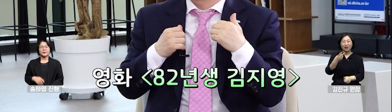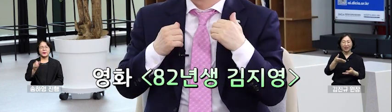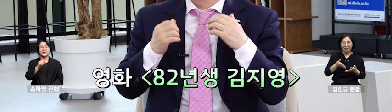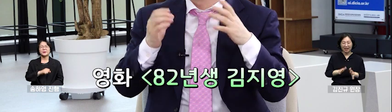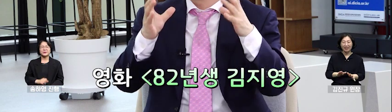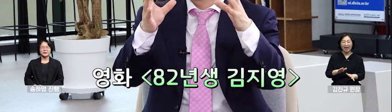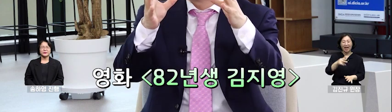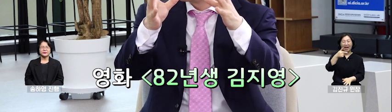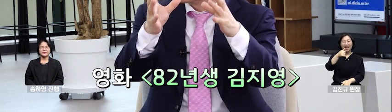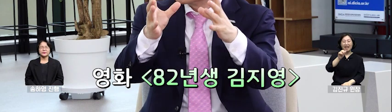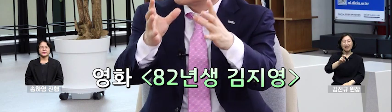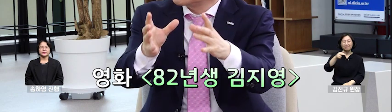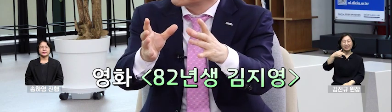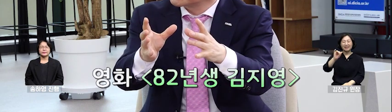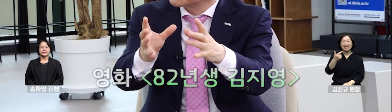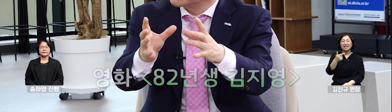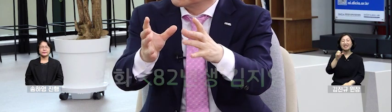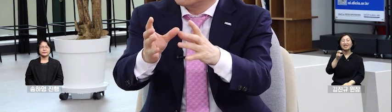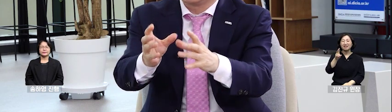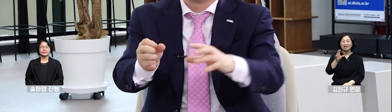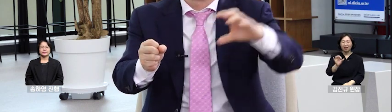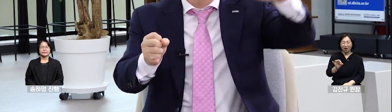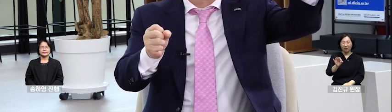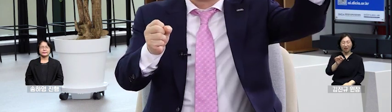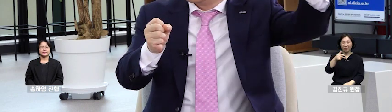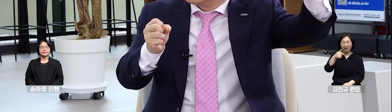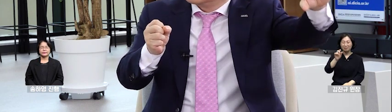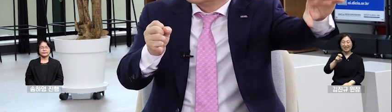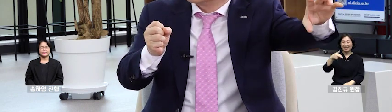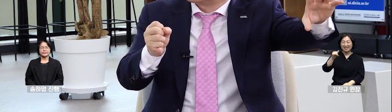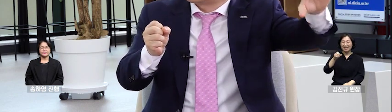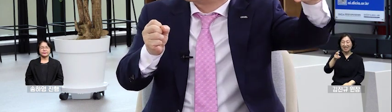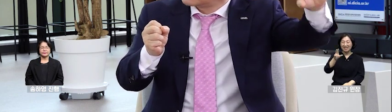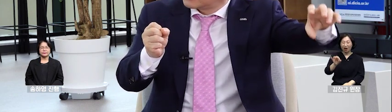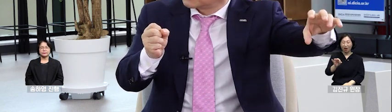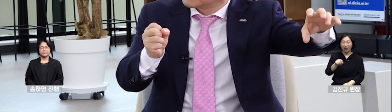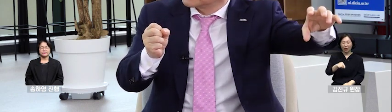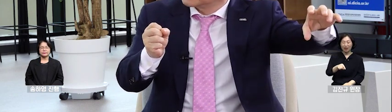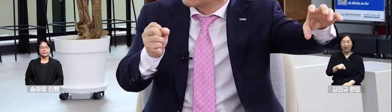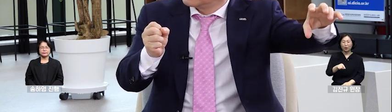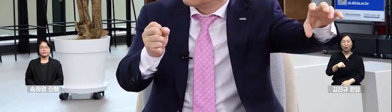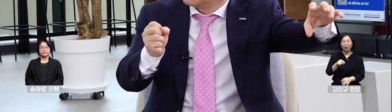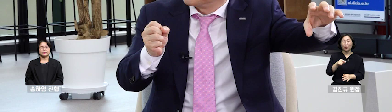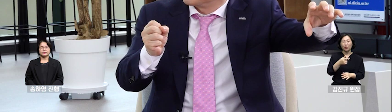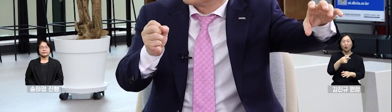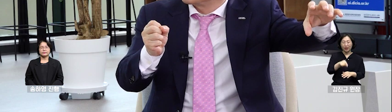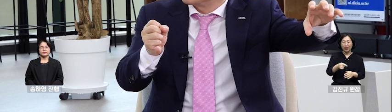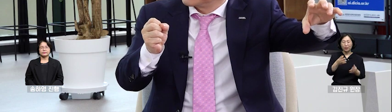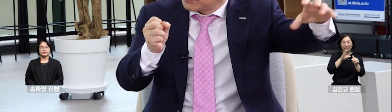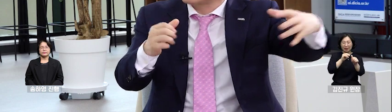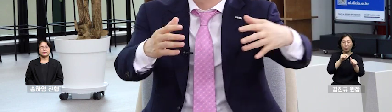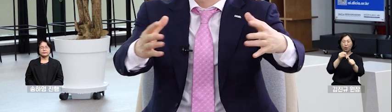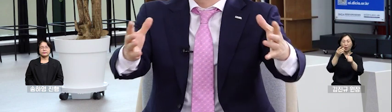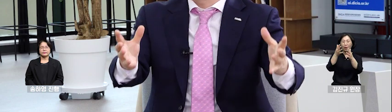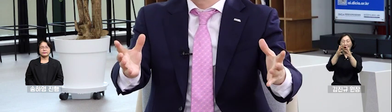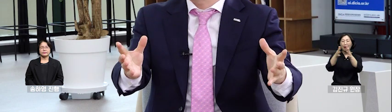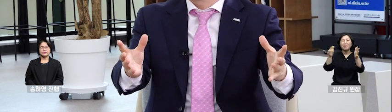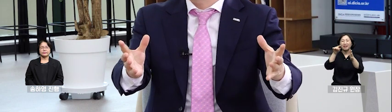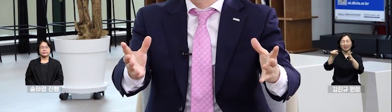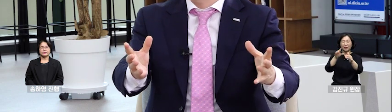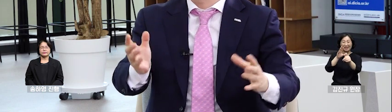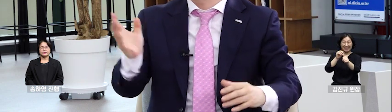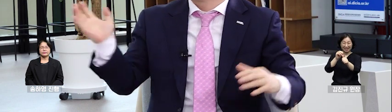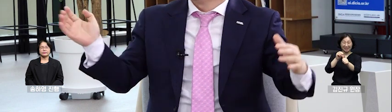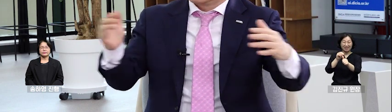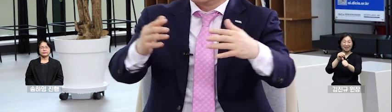그것은 저의 지능은 어 치우쳐져 있을지도 없고 대전에 있는 모 아파트에서 듯 읽었습니다 그랬어요 예 대전에서 측은 영은